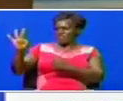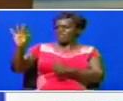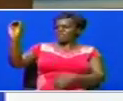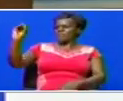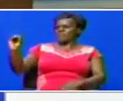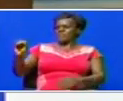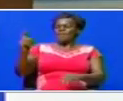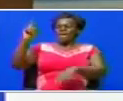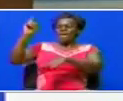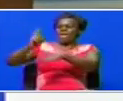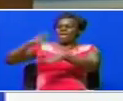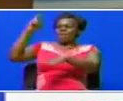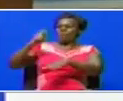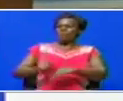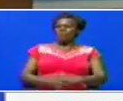Embu,